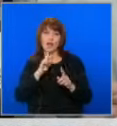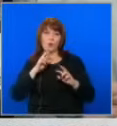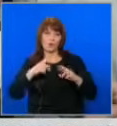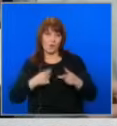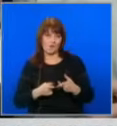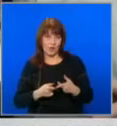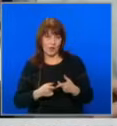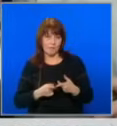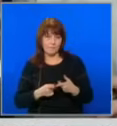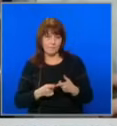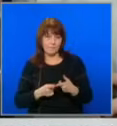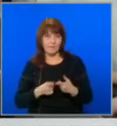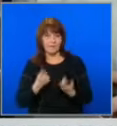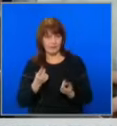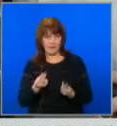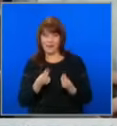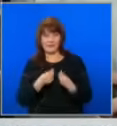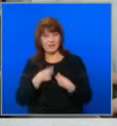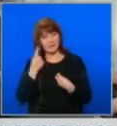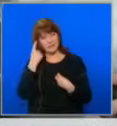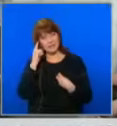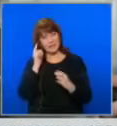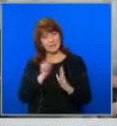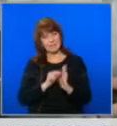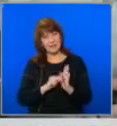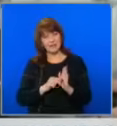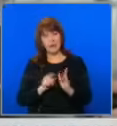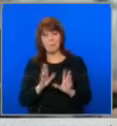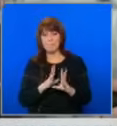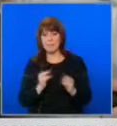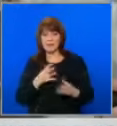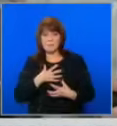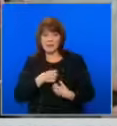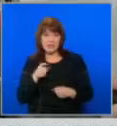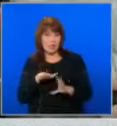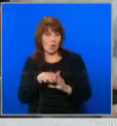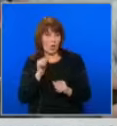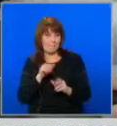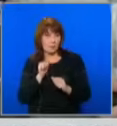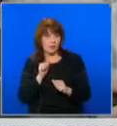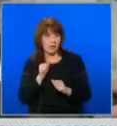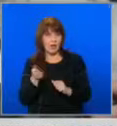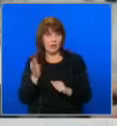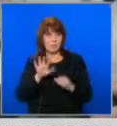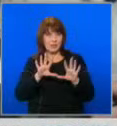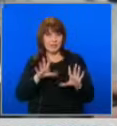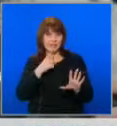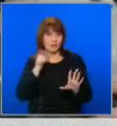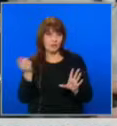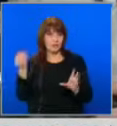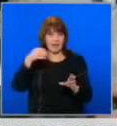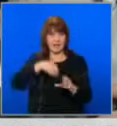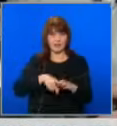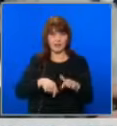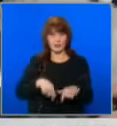ни нали си давате сметка за това необезпокоено напуснал и повече никога 10 години да не го пускаме в